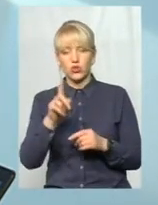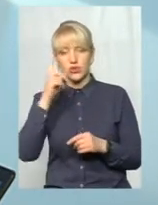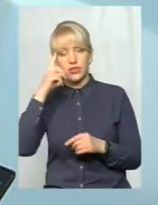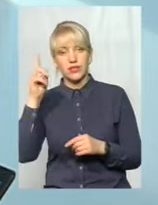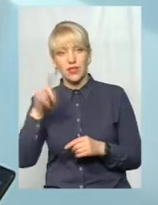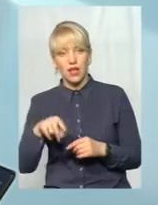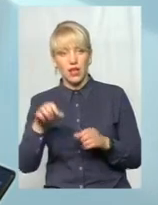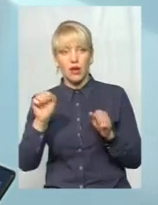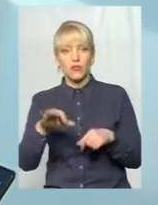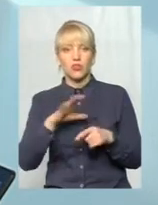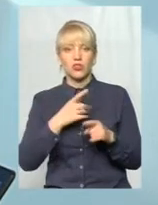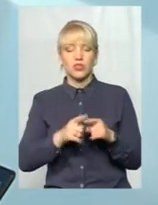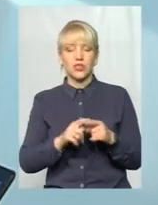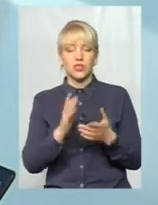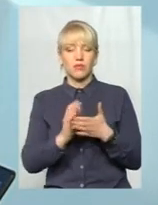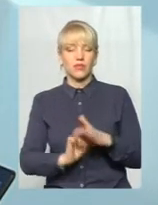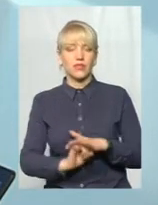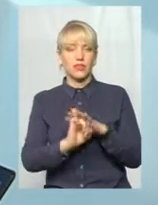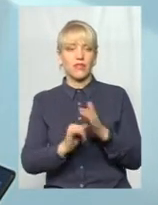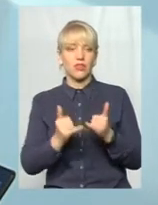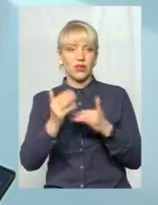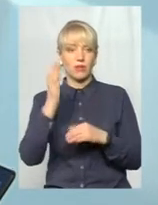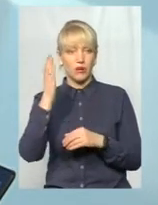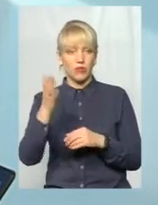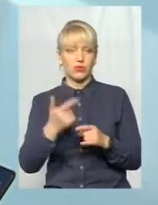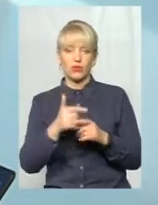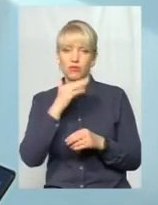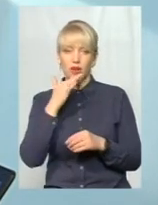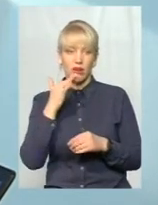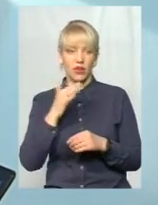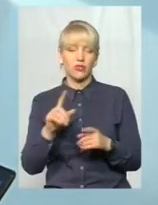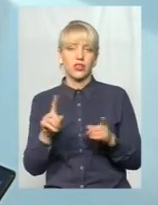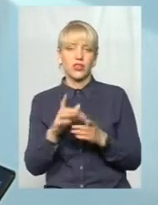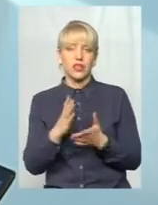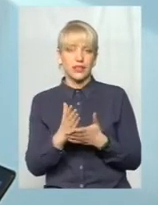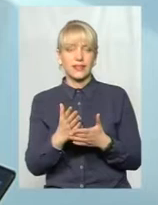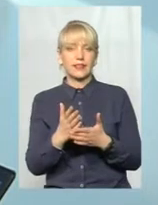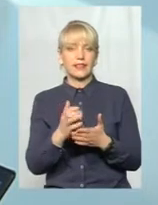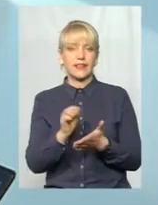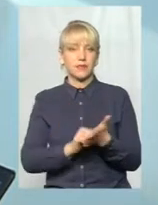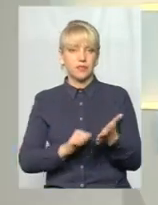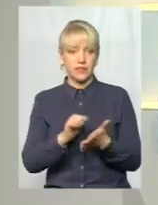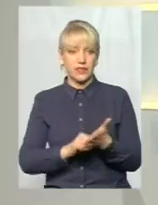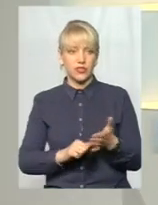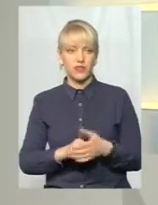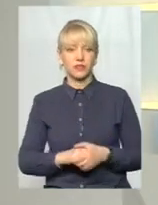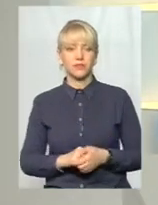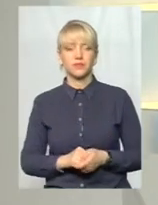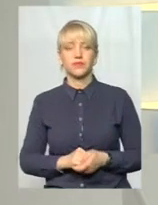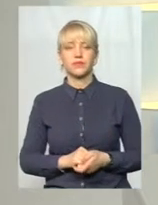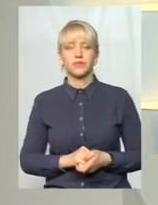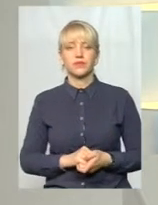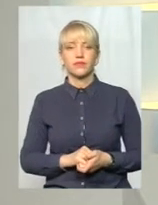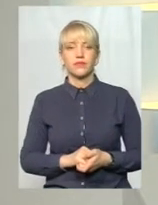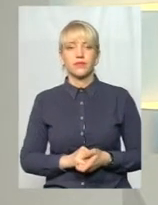а можливо це дійсно якоюсь підставою буде для майбутнього. Тобто багато яких чинників, ніхто їх не відкидає. Інформацію потрібно перевіряти все ж таки. Звичайно,